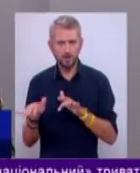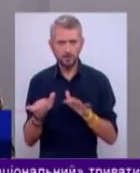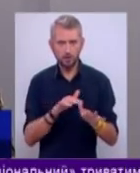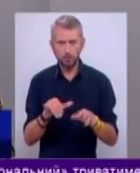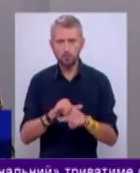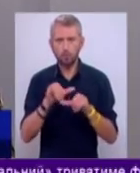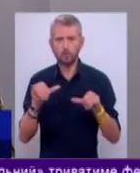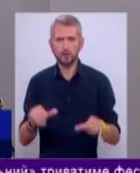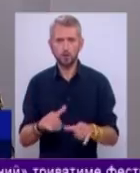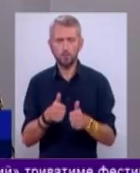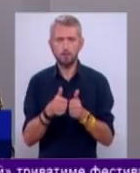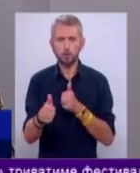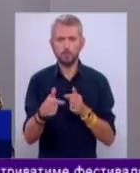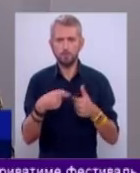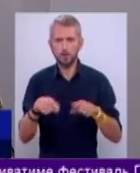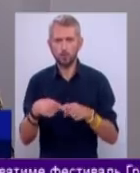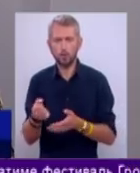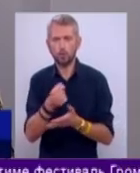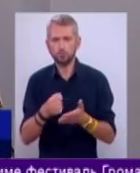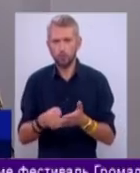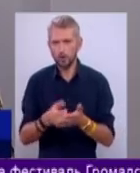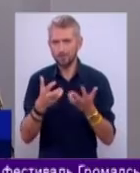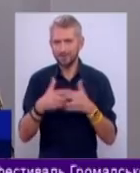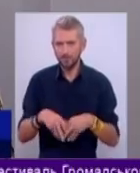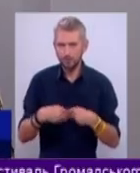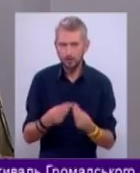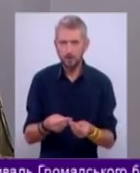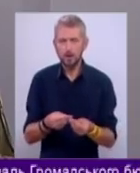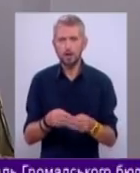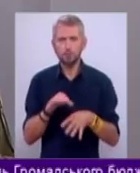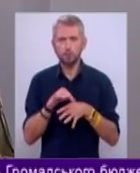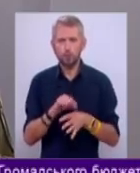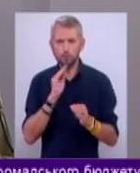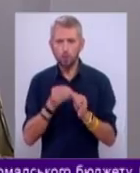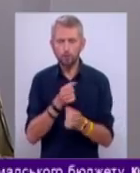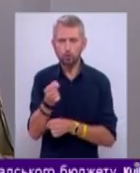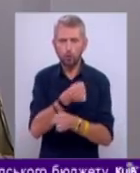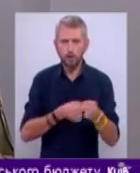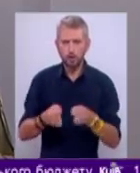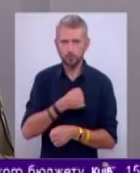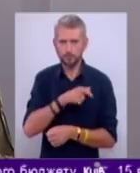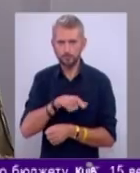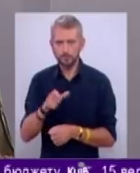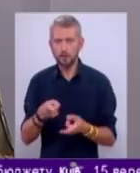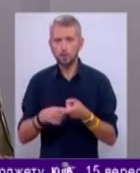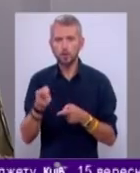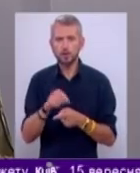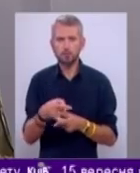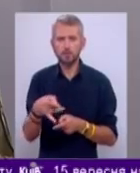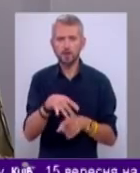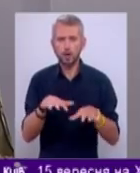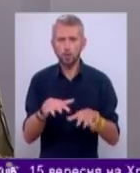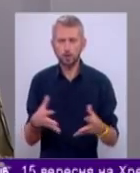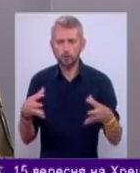посилює передові підрозділи озброєнням і технікою та проводить приховану ротацію особового складу. У зв'язку з цим в районах зосередження